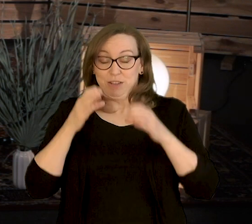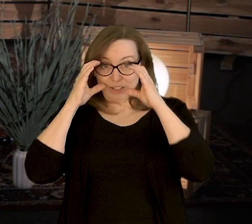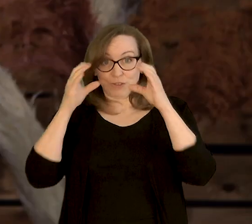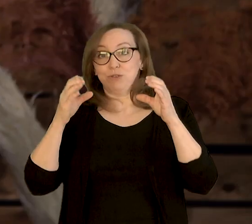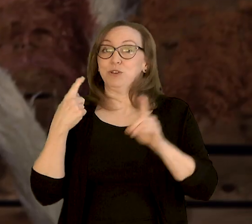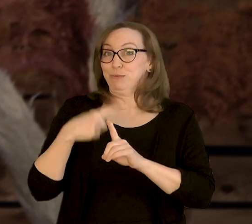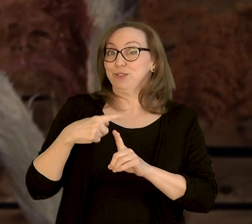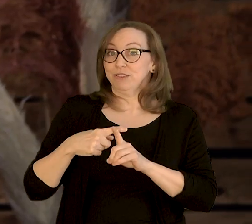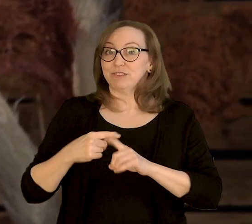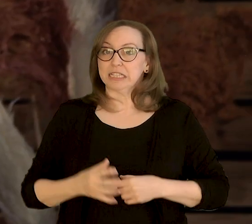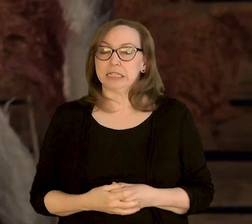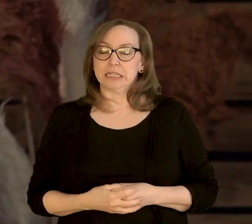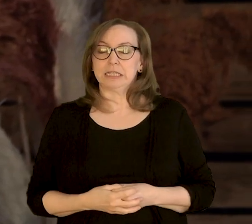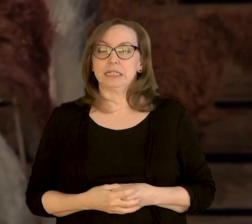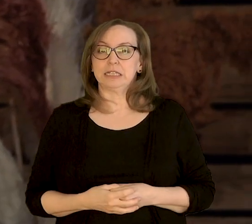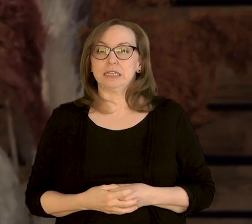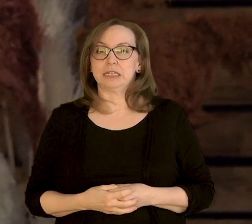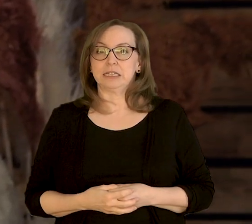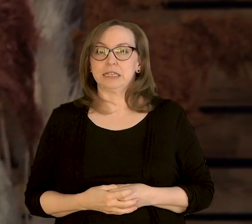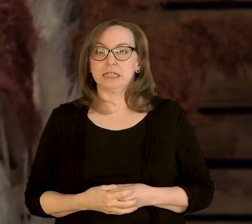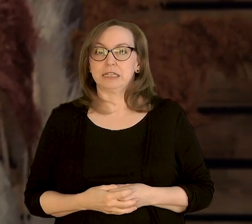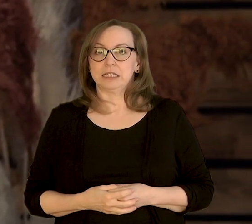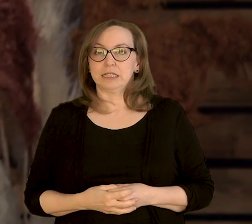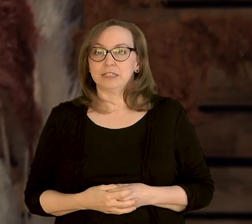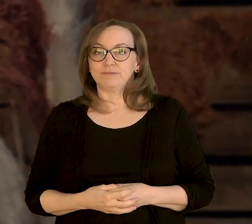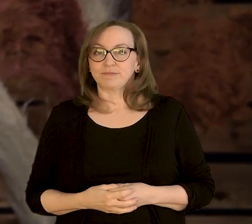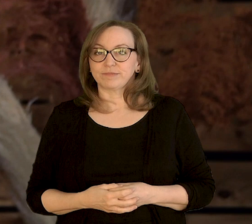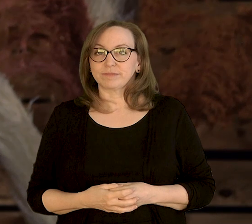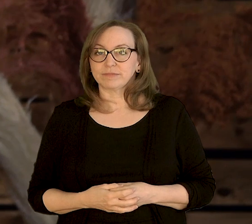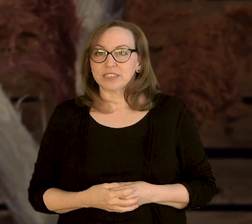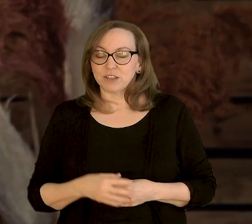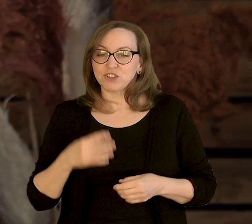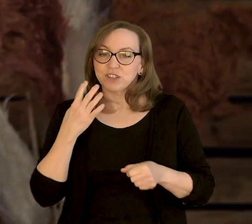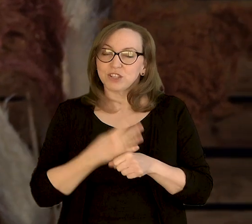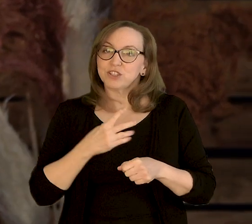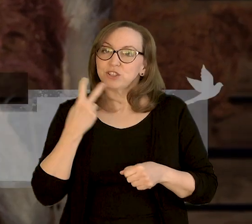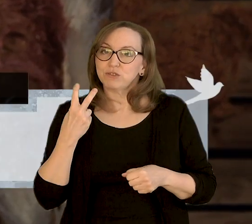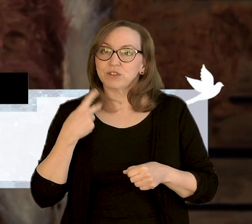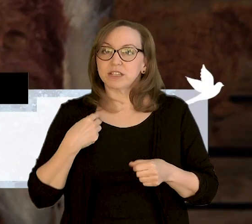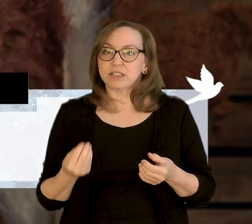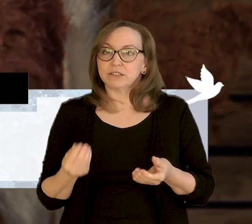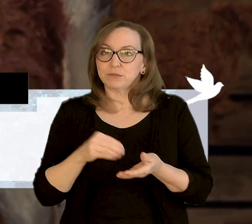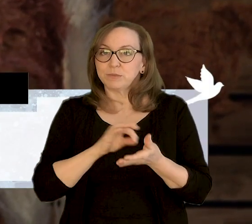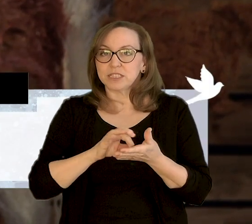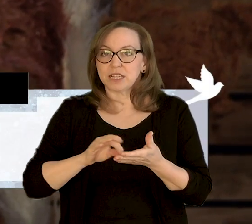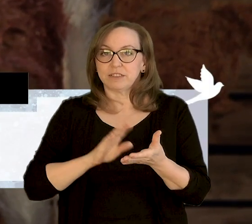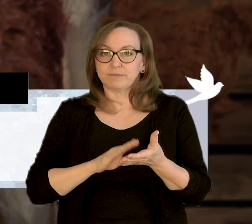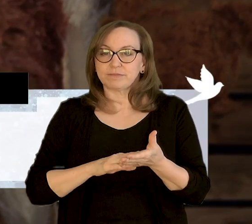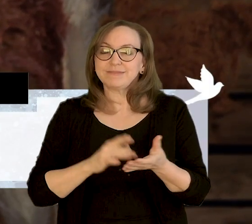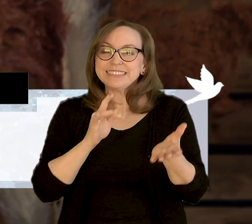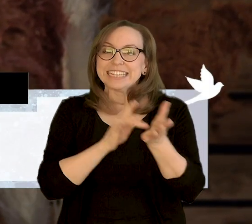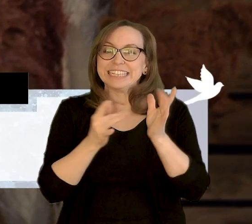Ten złoczyńca kontynuuje, werset 42, i dodał: